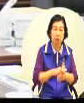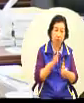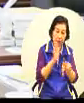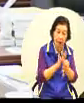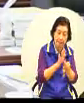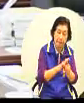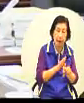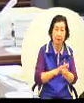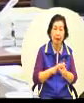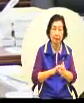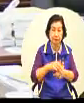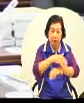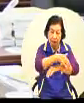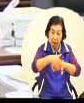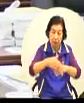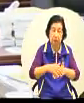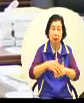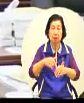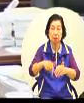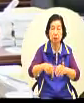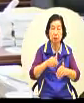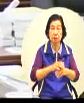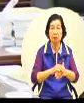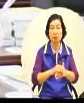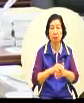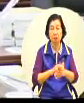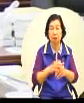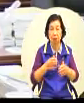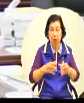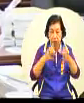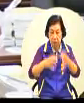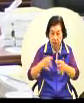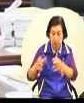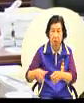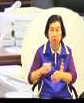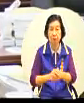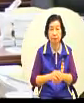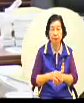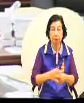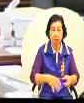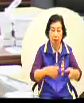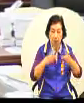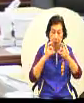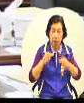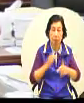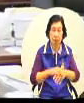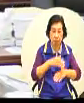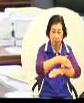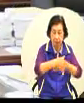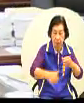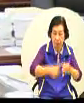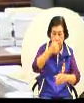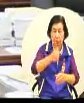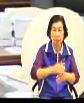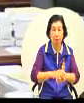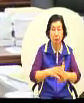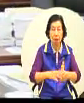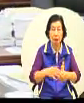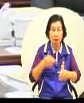回复到区长选举之后一个大毛病。